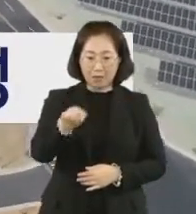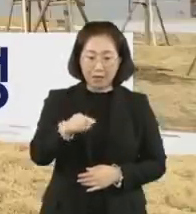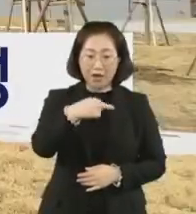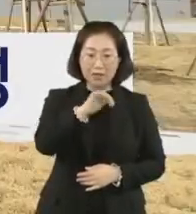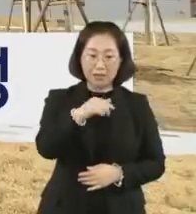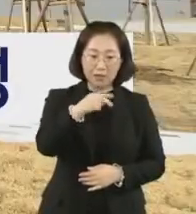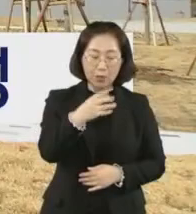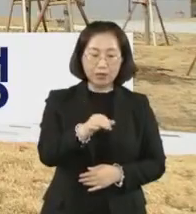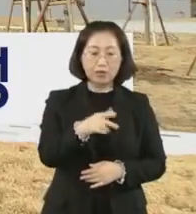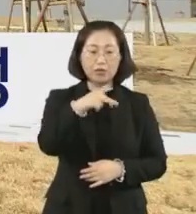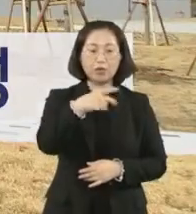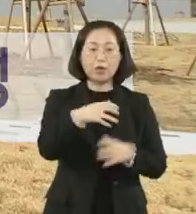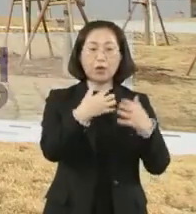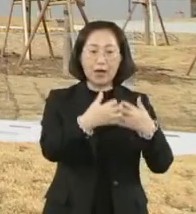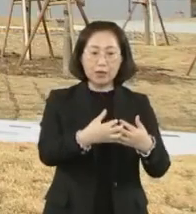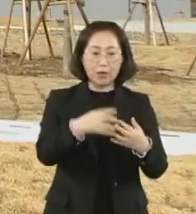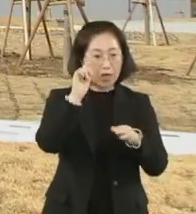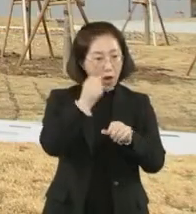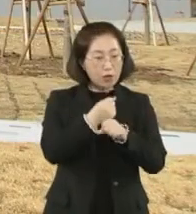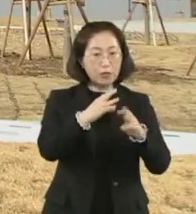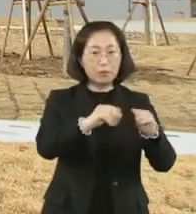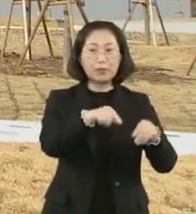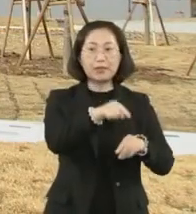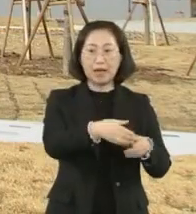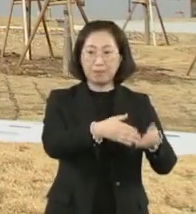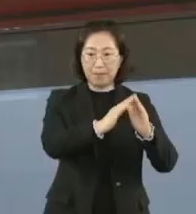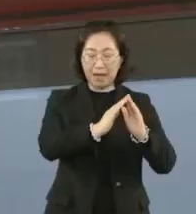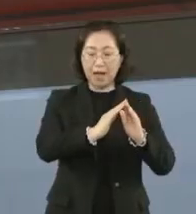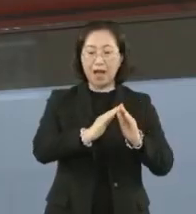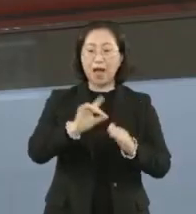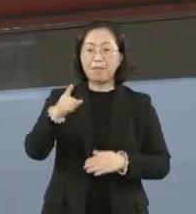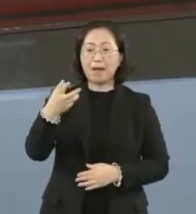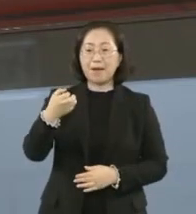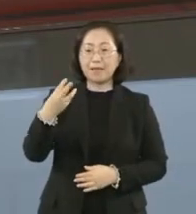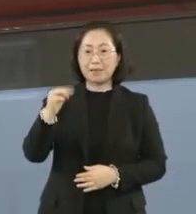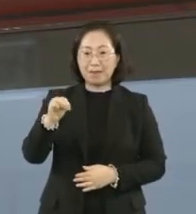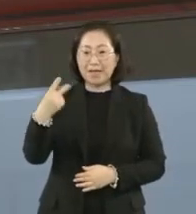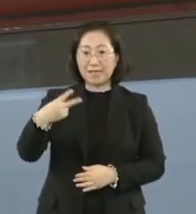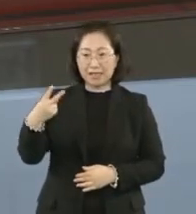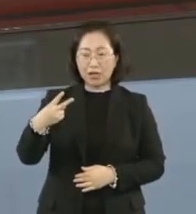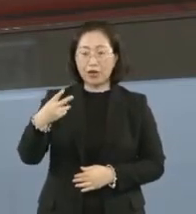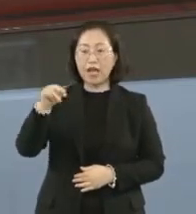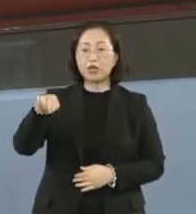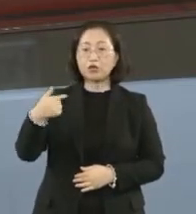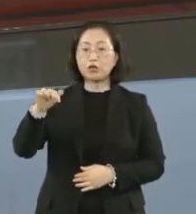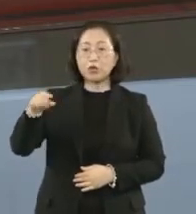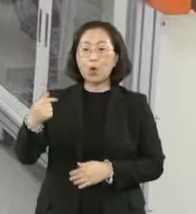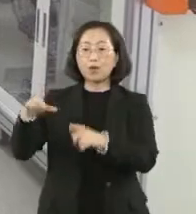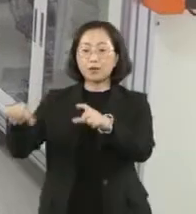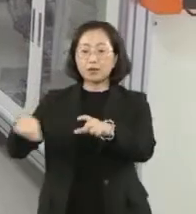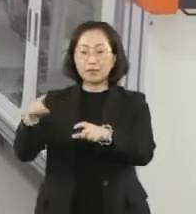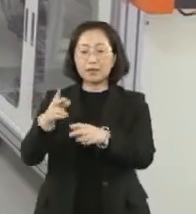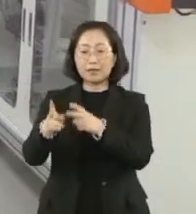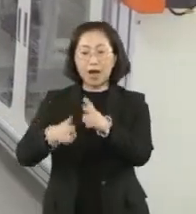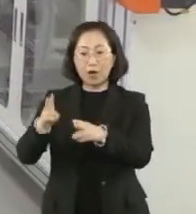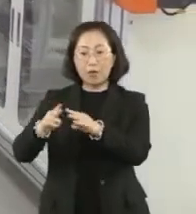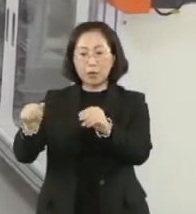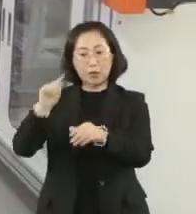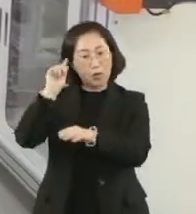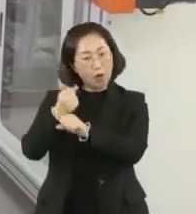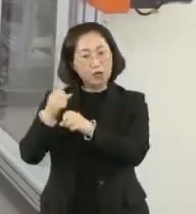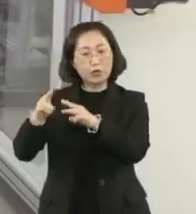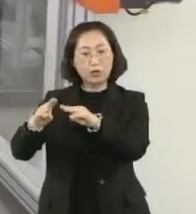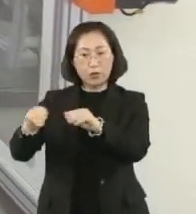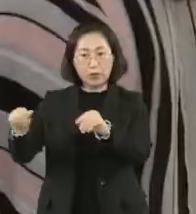신동 지구는 중위용 가속기와 연구용 부지가 조성되고 180만 2천 제곱미터의 둥국지구에는 산업용지와